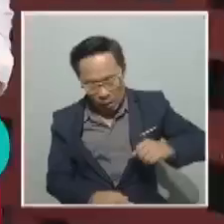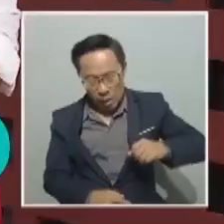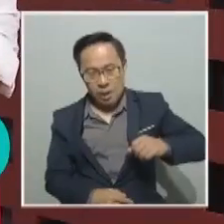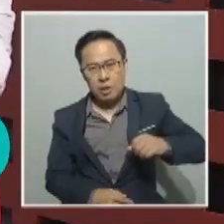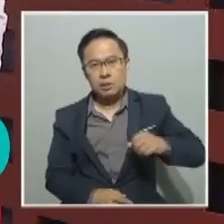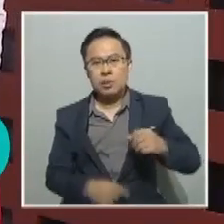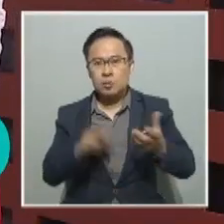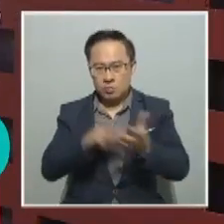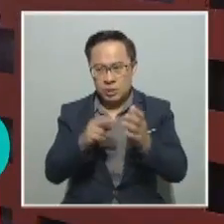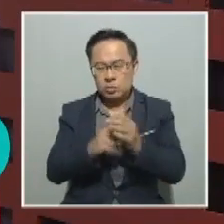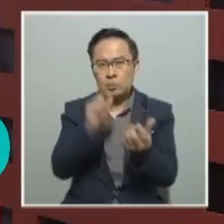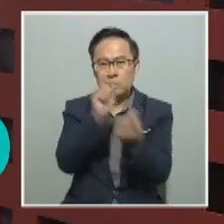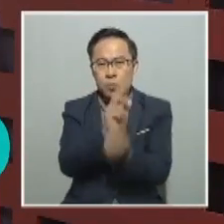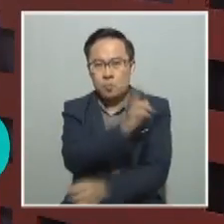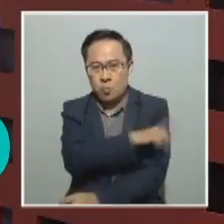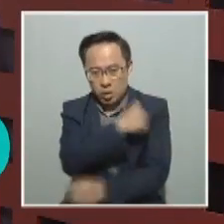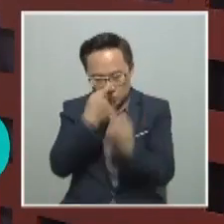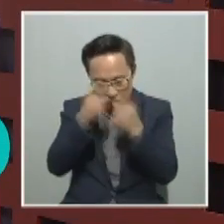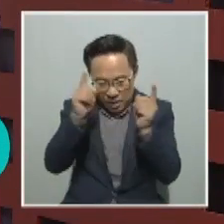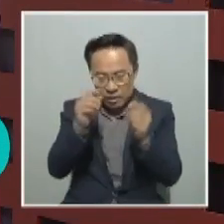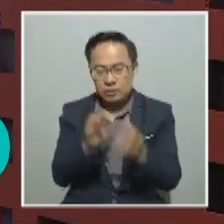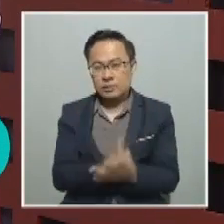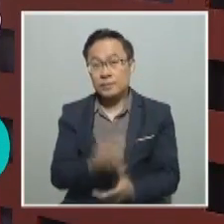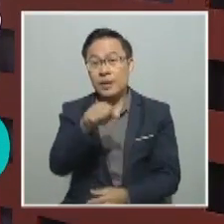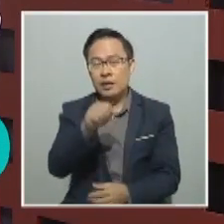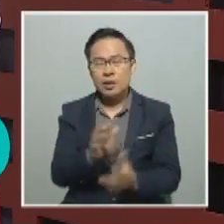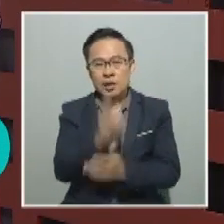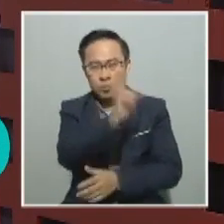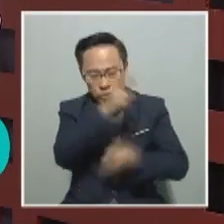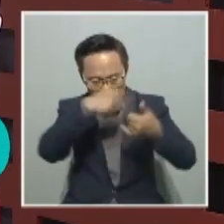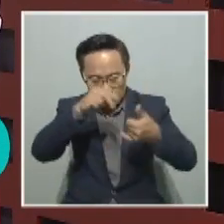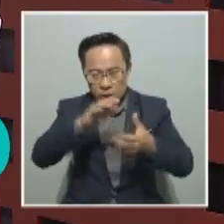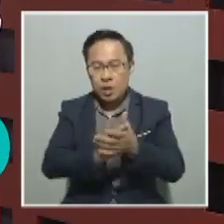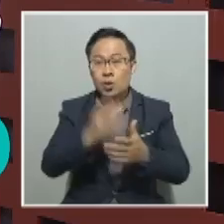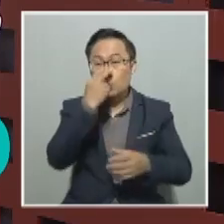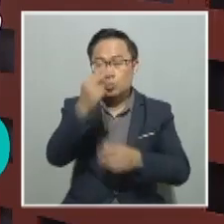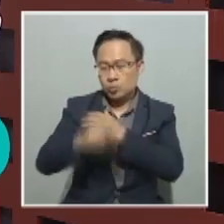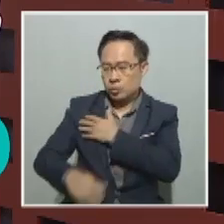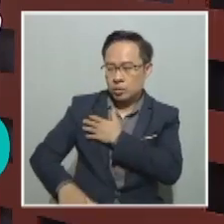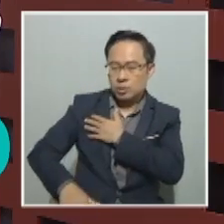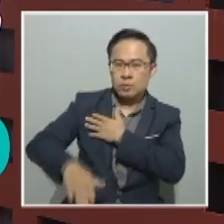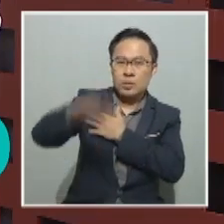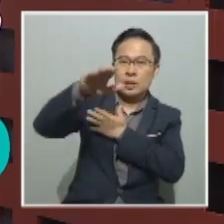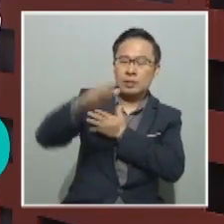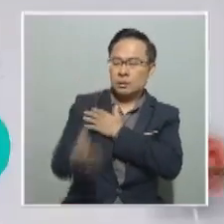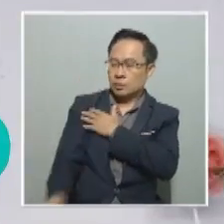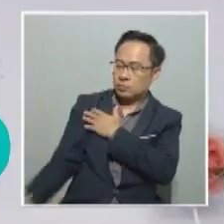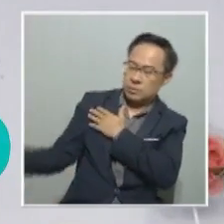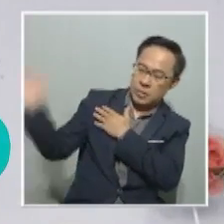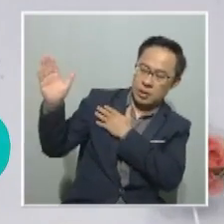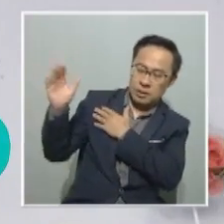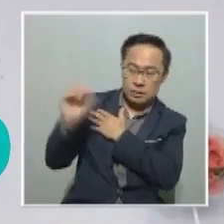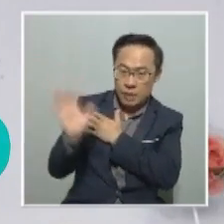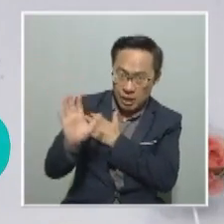คราวนี้เขาก็จะเริ่มแบบเอ้ยงั้นไปหาหมอดีกว่าส่วนใหญ่มาพบแพทย์เนี่ยเราก็จะตรวจอย่างที่ว่าไปแล้วก็คือถ้าองศามันติดปุ๊บมีอาการเจ็บนะฮะเ